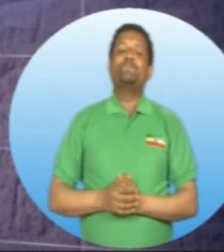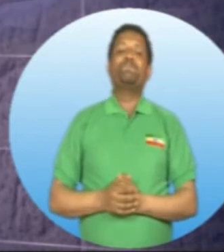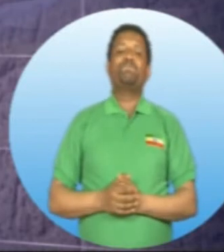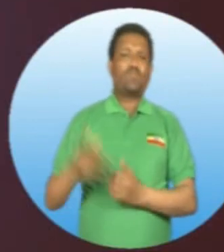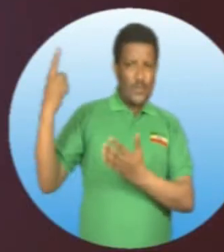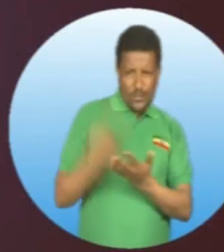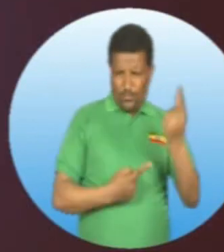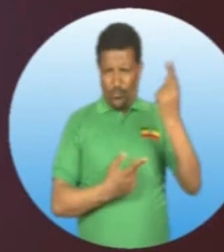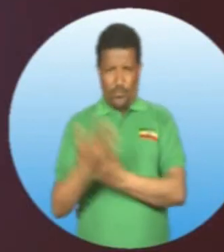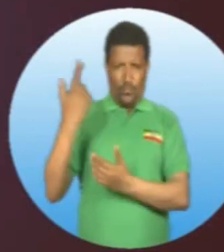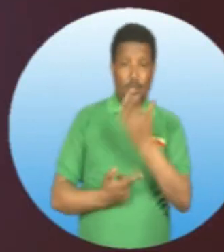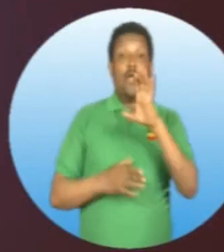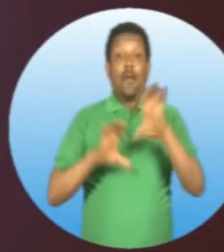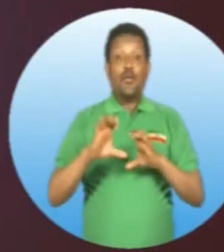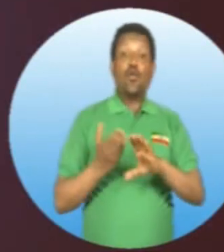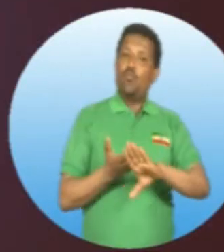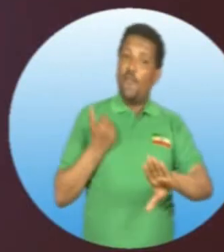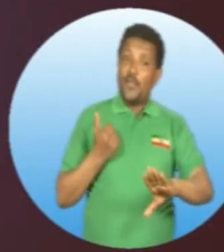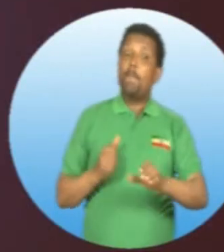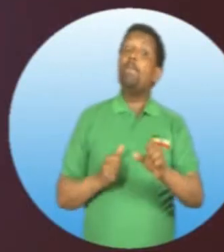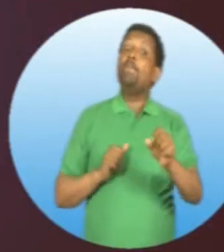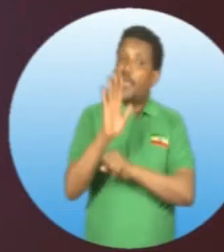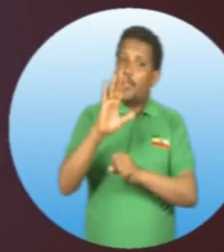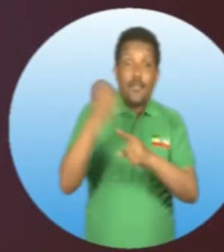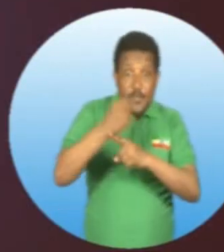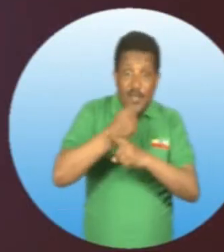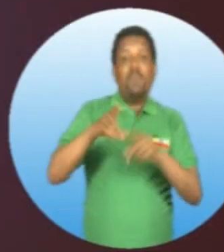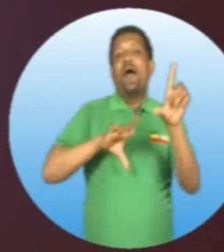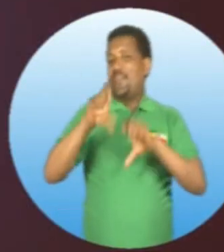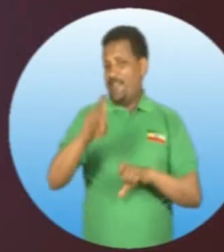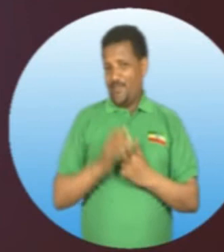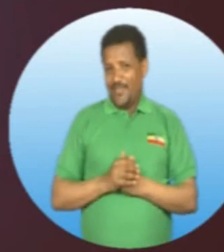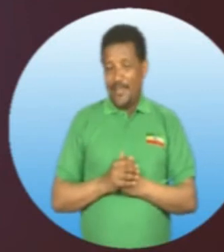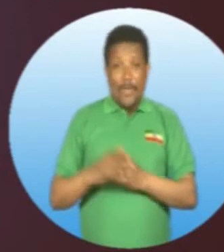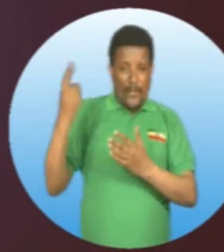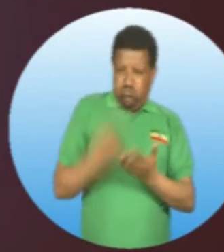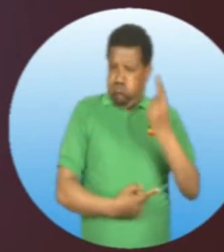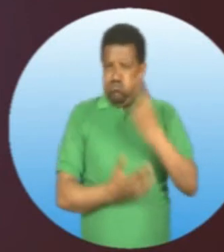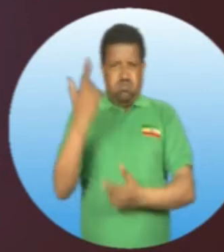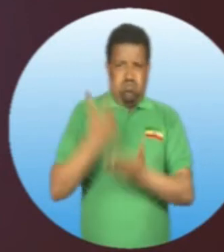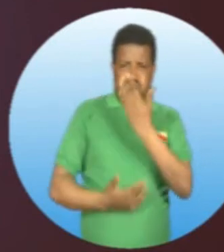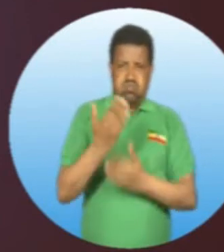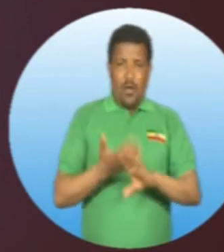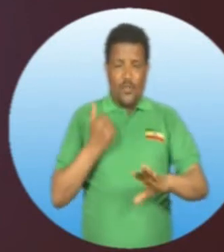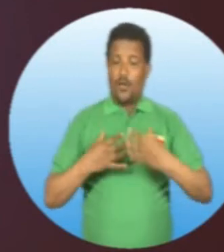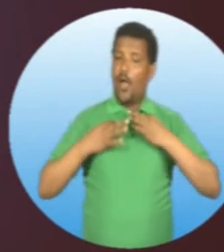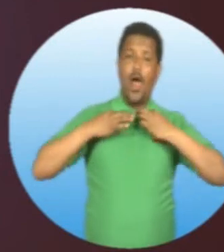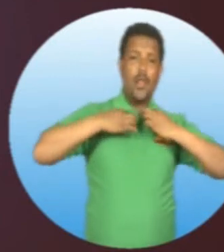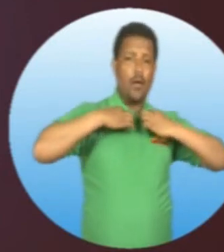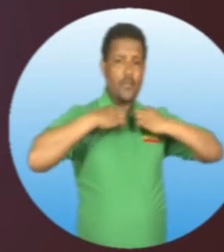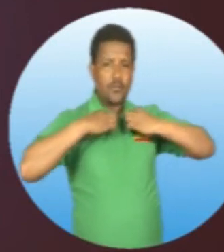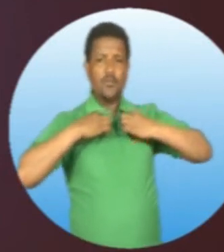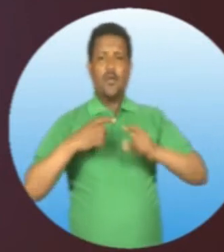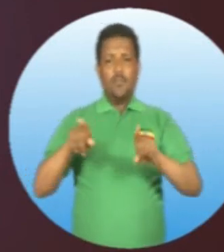በመቀጠልም ክርክር ከመደረጉ በፊት በቂ ልምምድ ማድረግ፣ ከክርክሩ በፊት